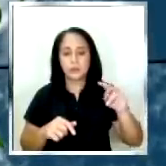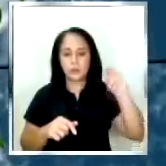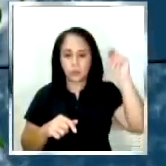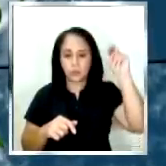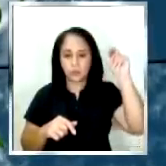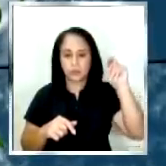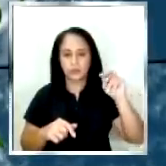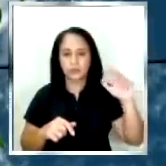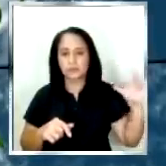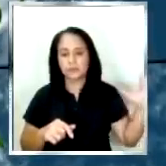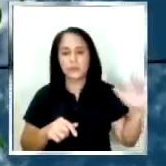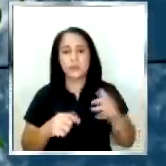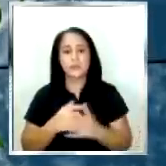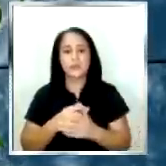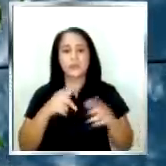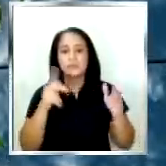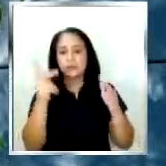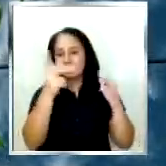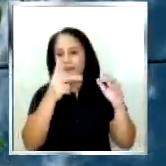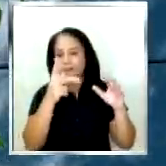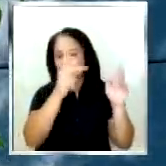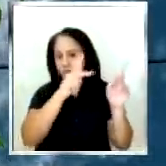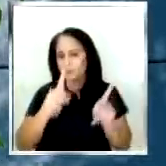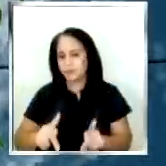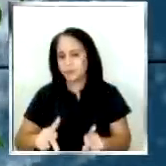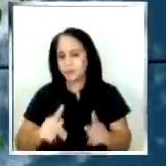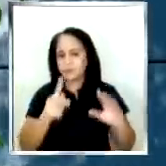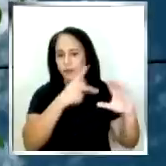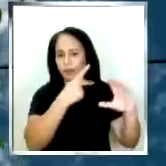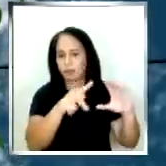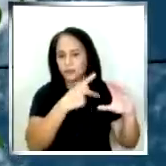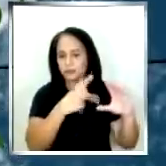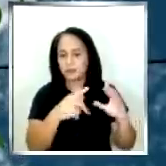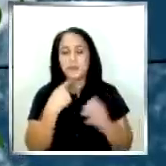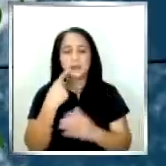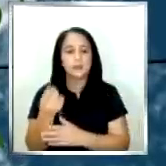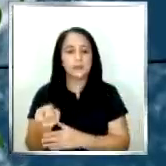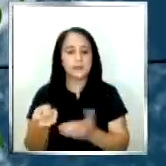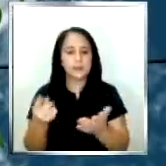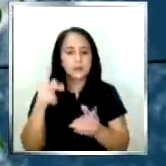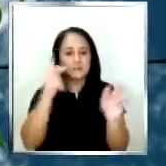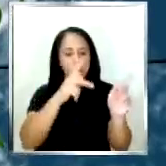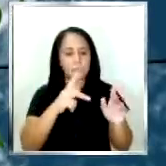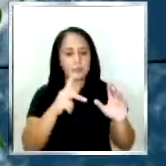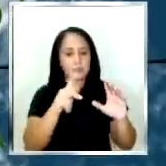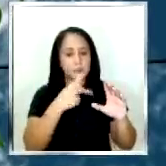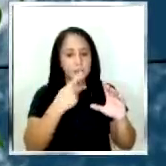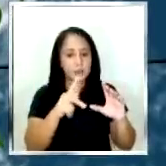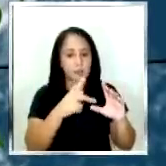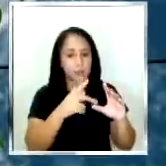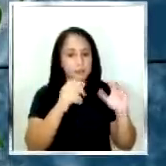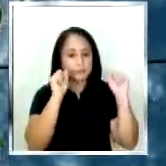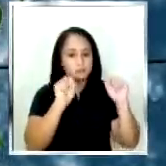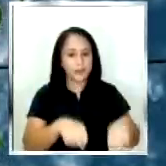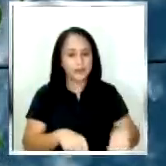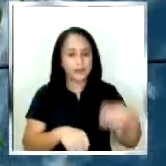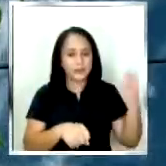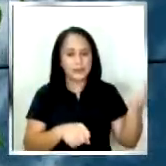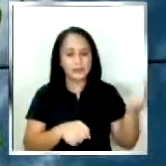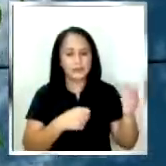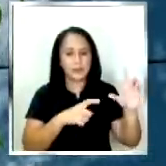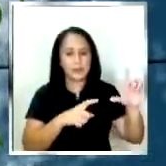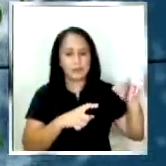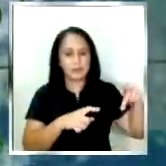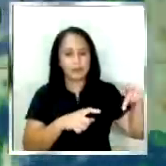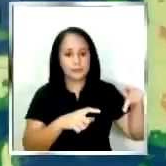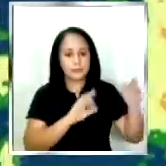Puerto Princesa, Palawan. Sabi ng PAGASA, ang LPA sa Palawan ang posibleng maging bagyo habang papalayo ito sa bansa. Basa